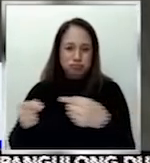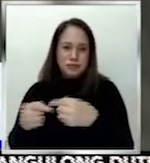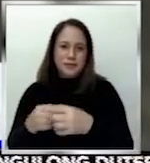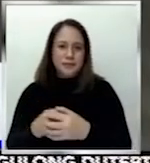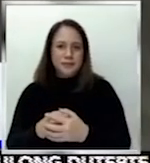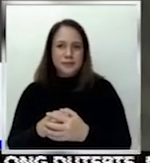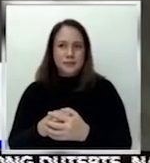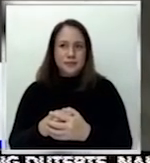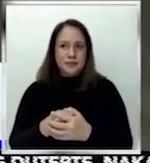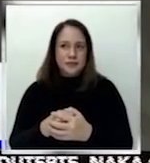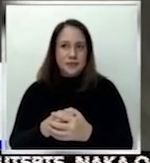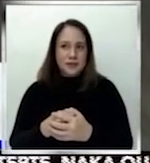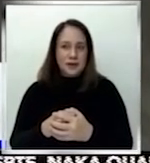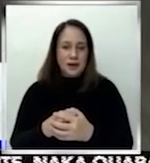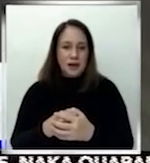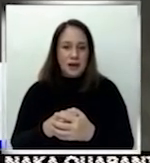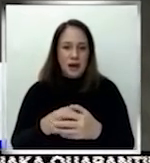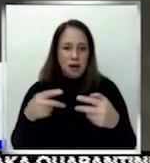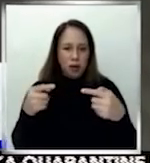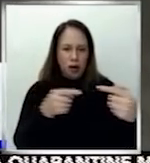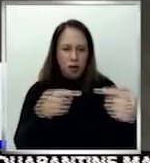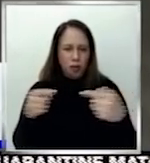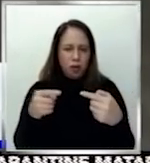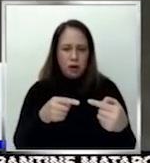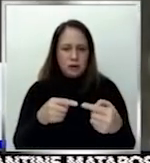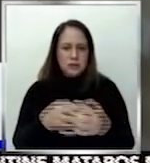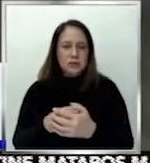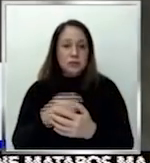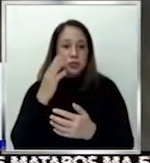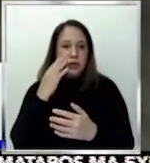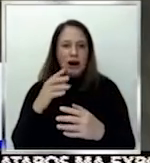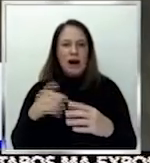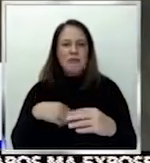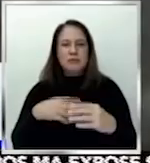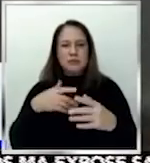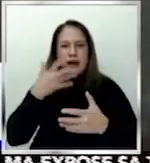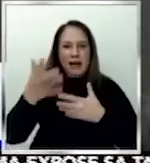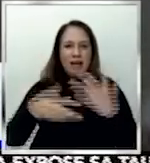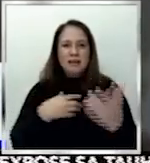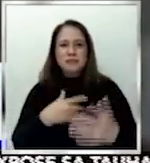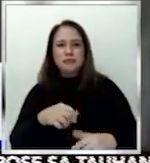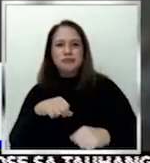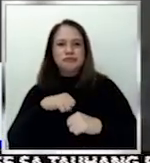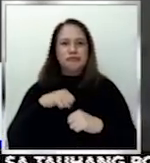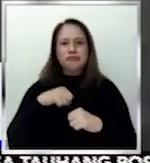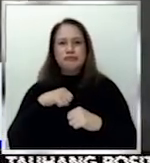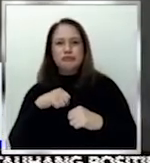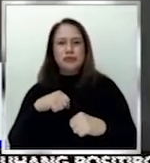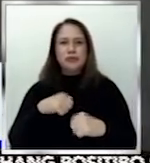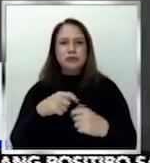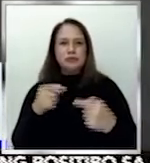Sa away ng mga bata, hindi mawawala ang kantsawan at payabangan.